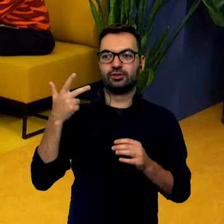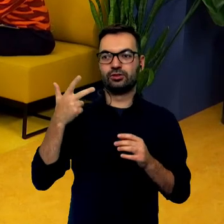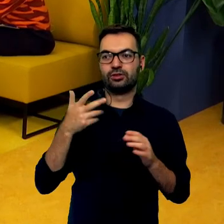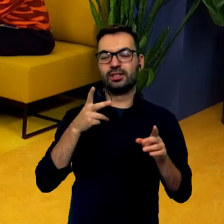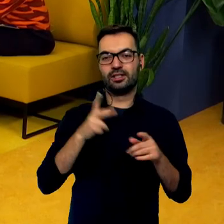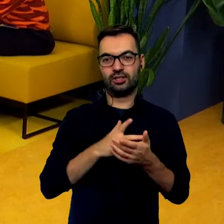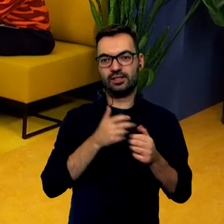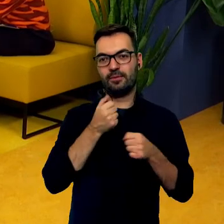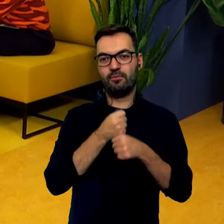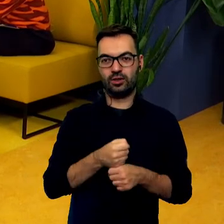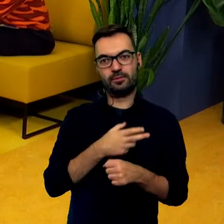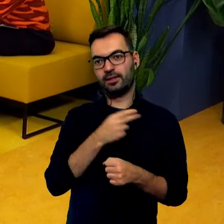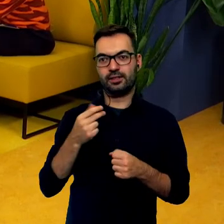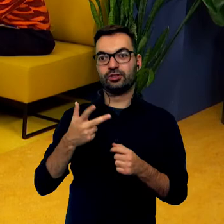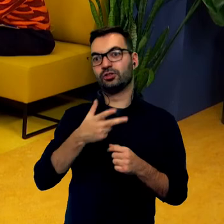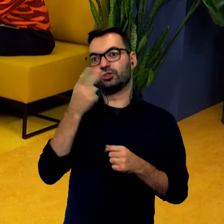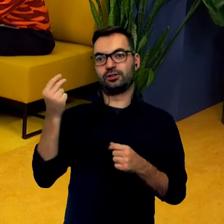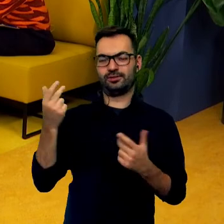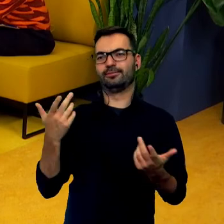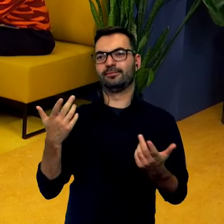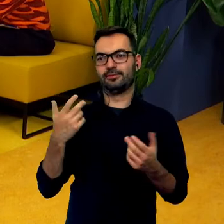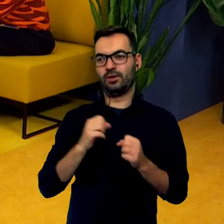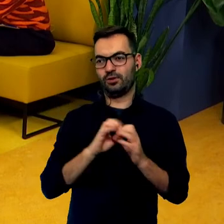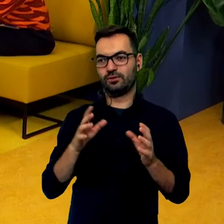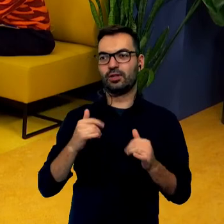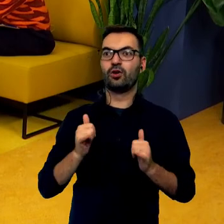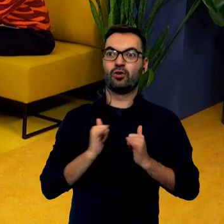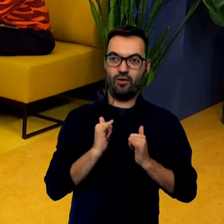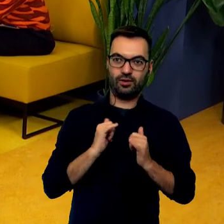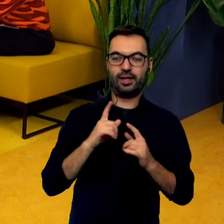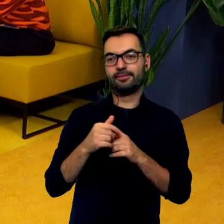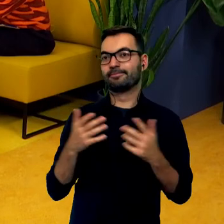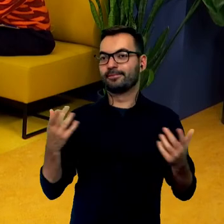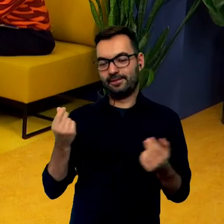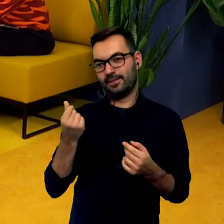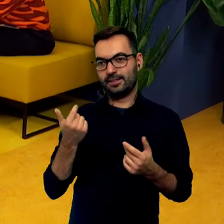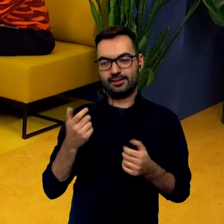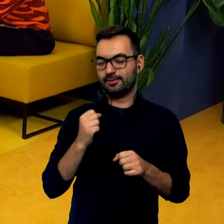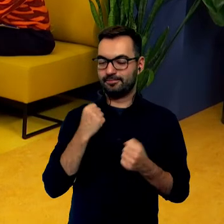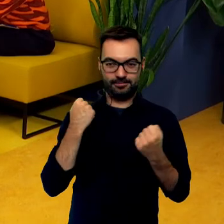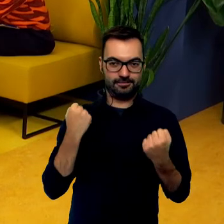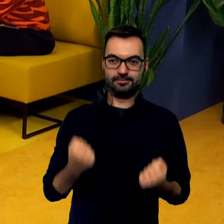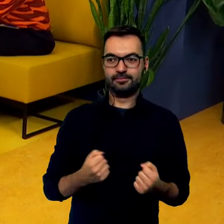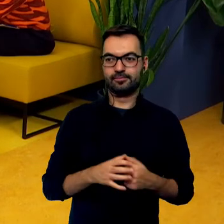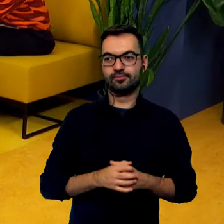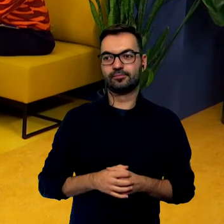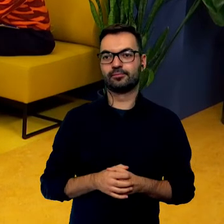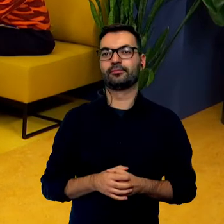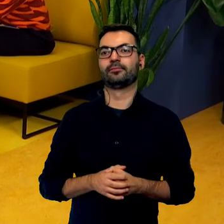trzy pogrzeby niż na przykład na trzy dni, co by było oczywiście bardziej komfortowe, no ale finansowo nie do udźwignięcia.